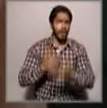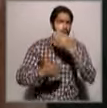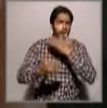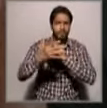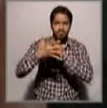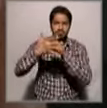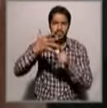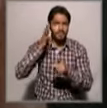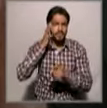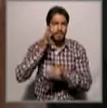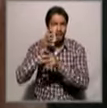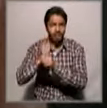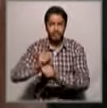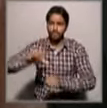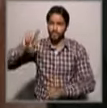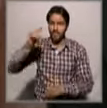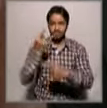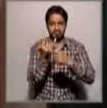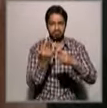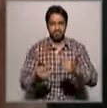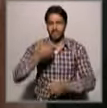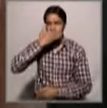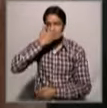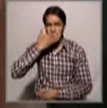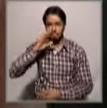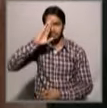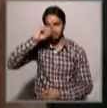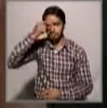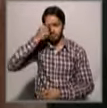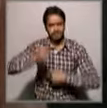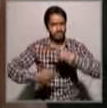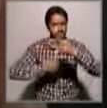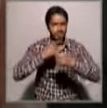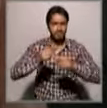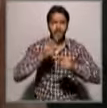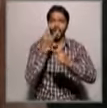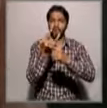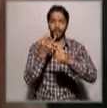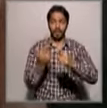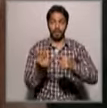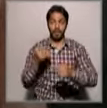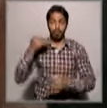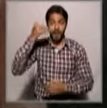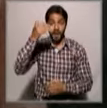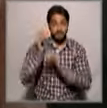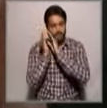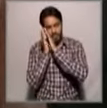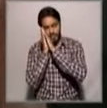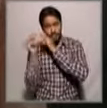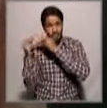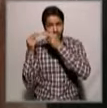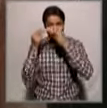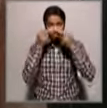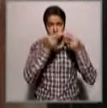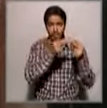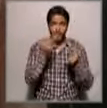شافه أبرج جنب قبر سيدنا جبريل وبعد كده ابتدى بقى الصحبة السيئة وشرب السجاير وابتدى يقعد في